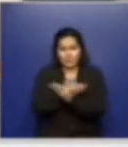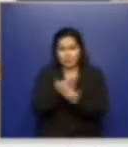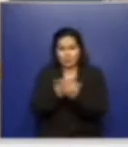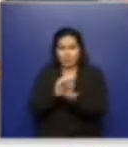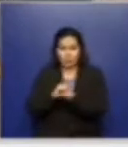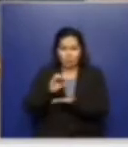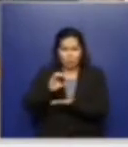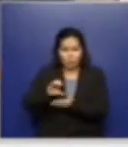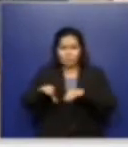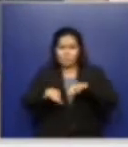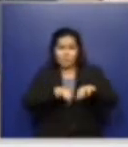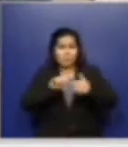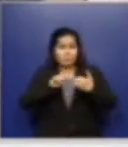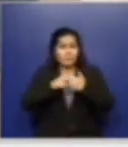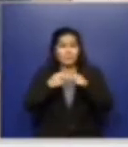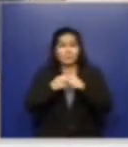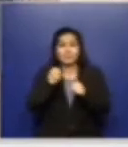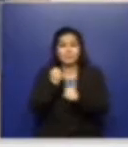ย่างไร